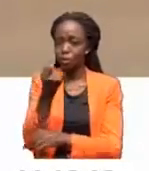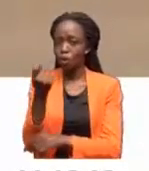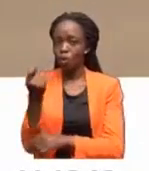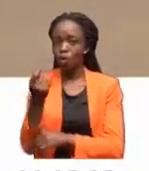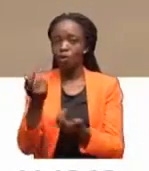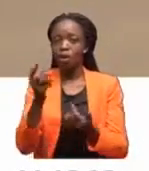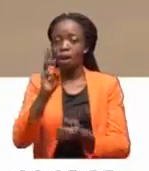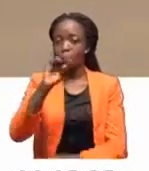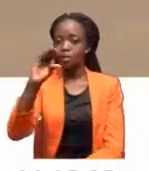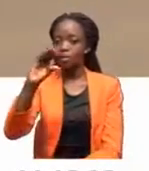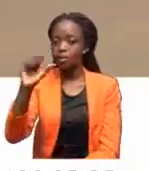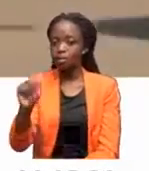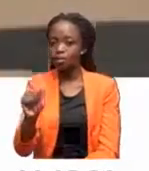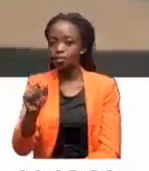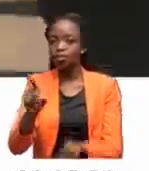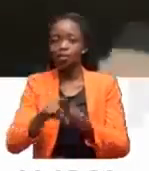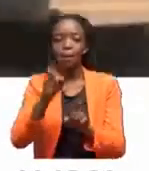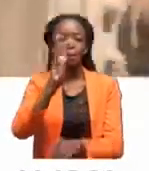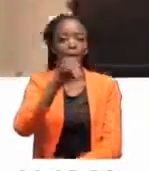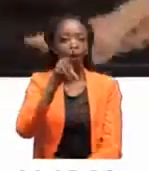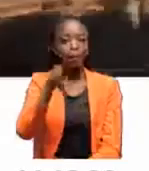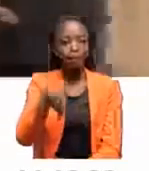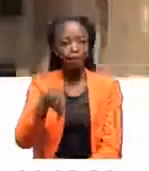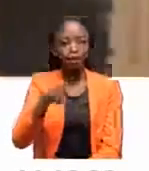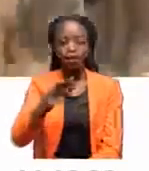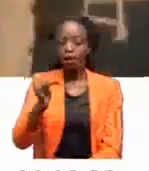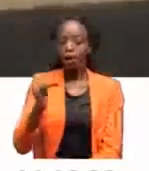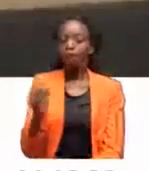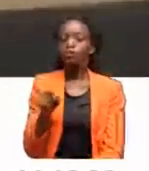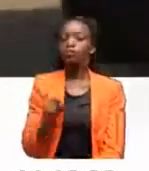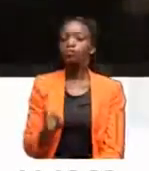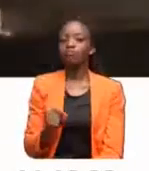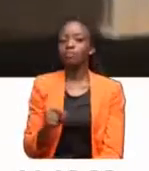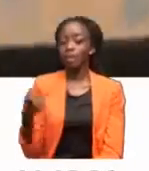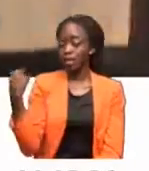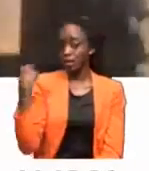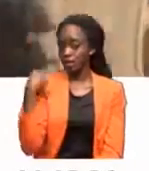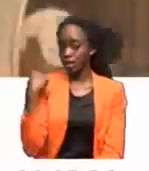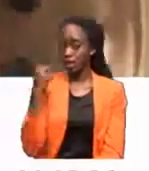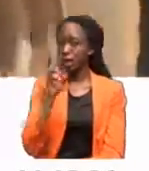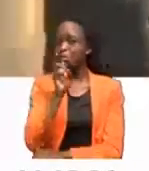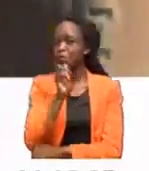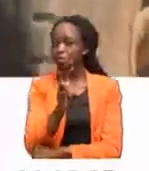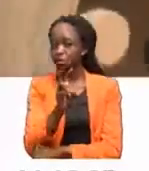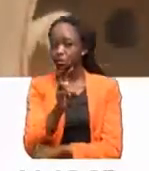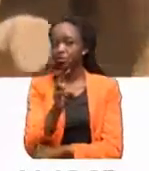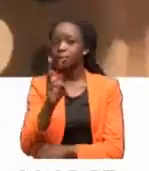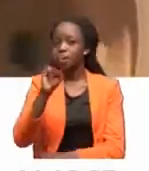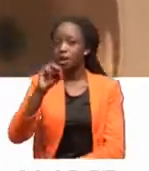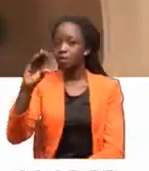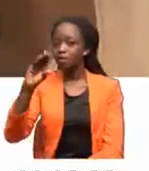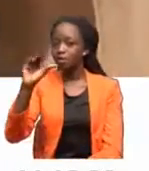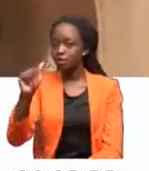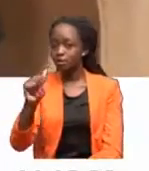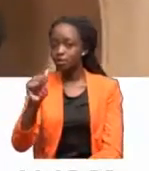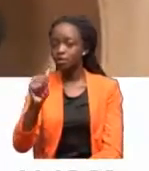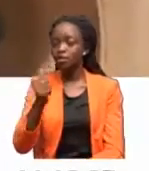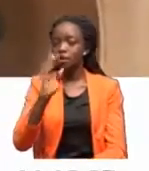wadi ama wabunge wa bunge la kaunti hii. Na hapo jana tumeweza kumuona mwakilishi wadi Umotosiet Benedi